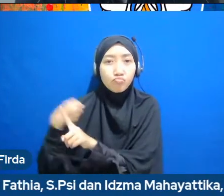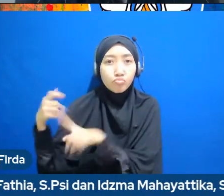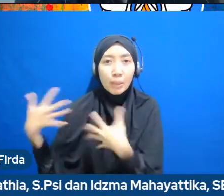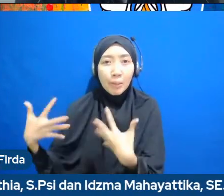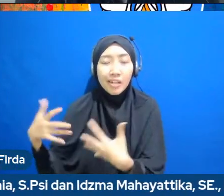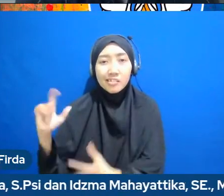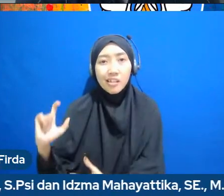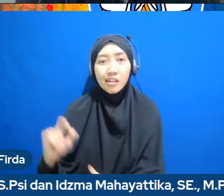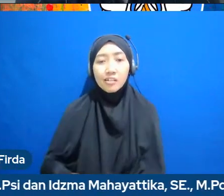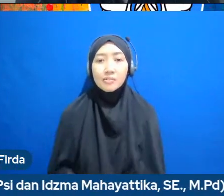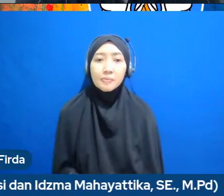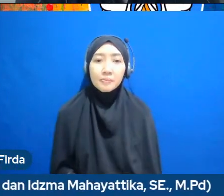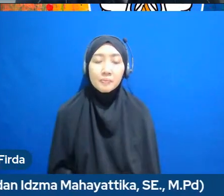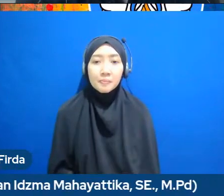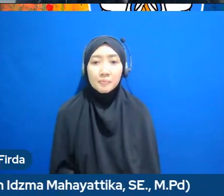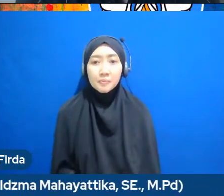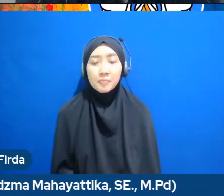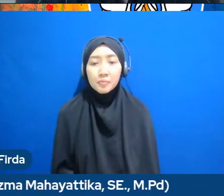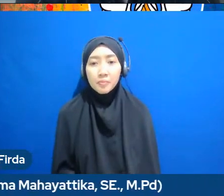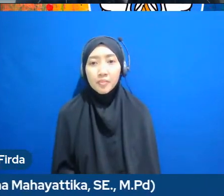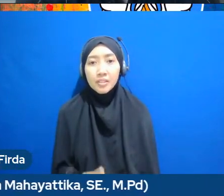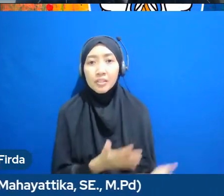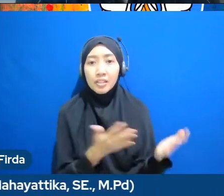Boleh Bu Nurul dulu, boleh. Silakan gantian sekarang.